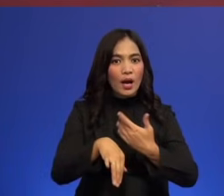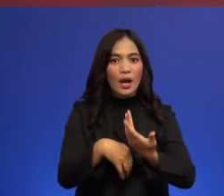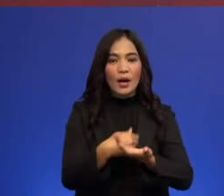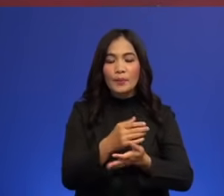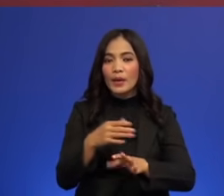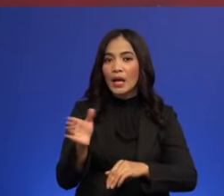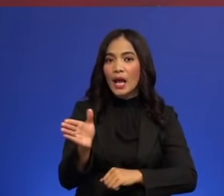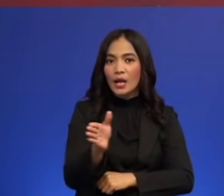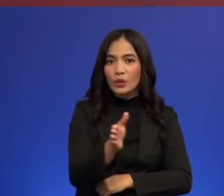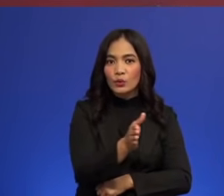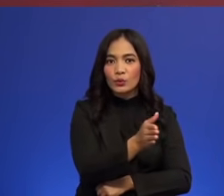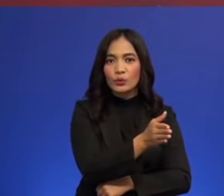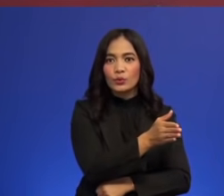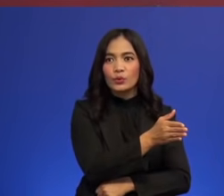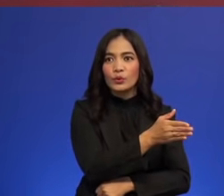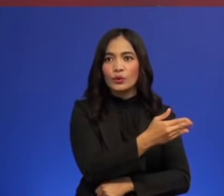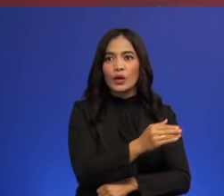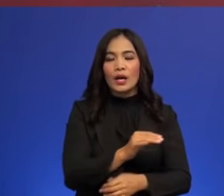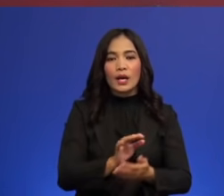semua berlalu